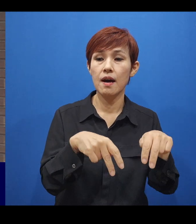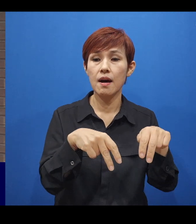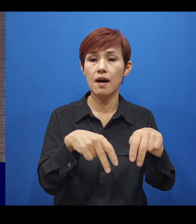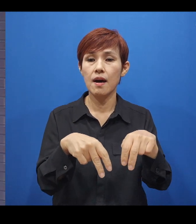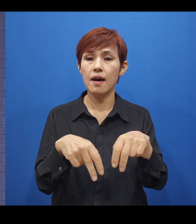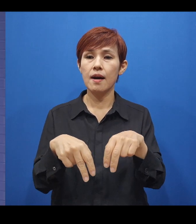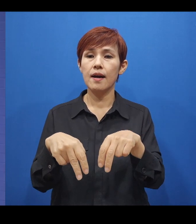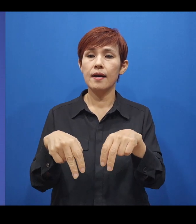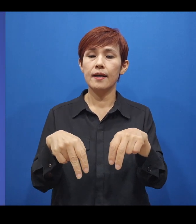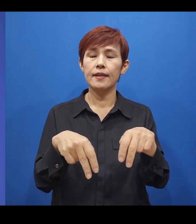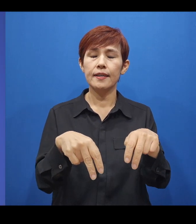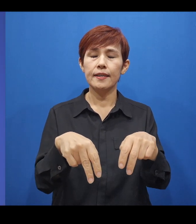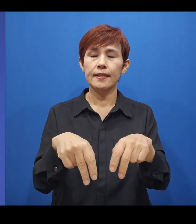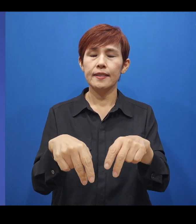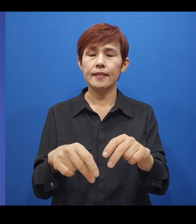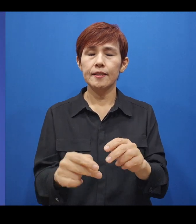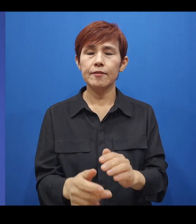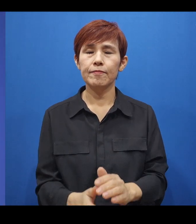걷겠습니다.